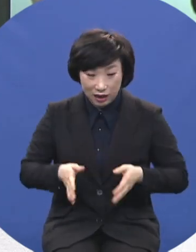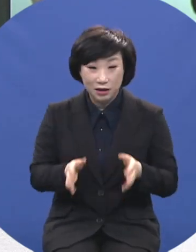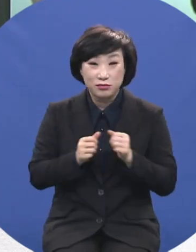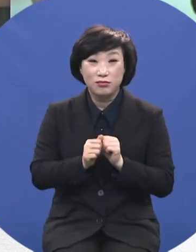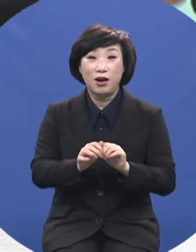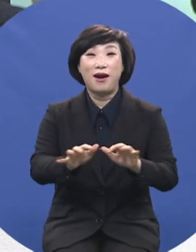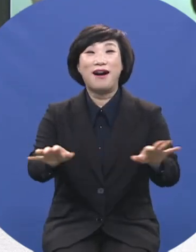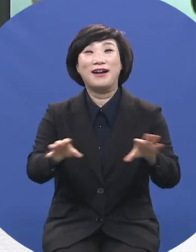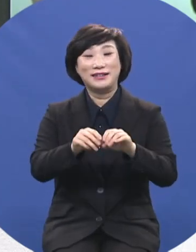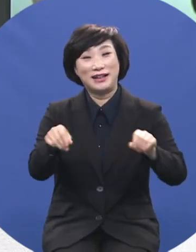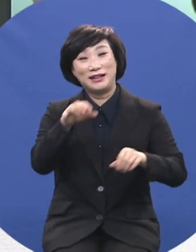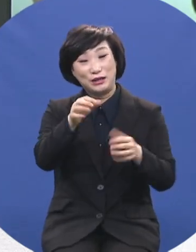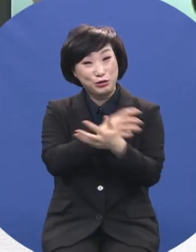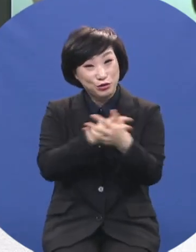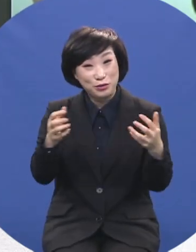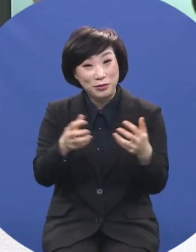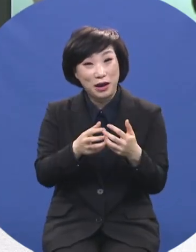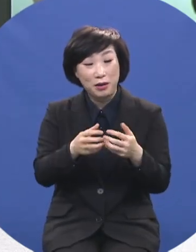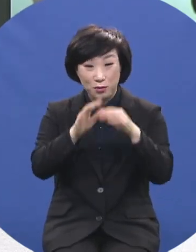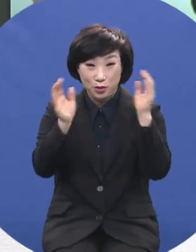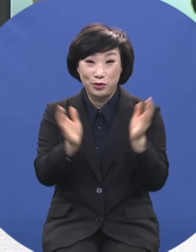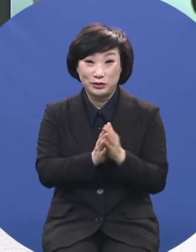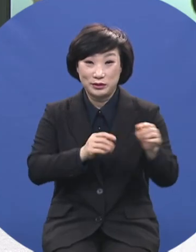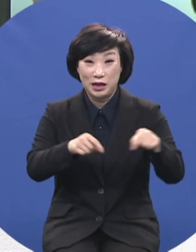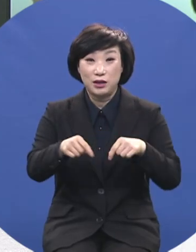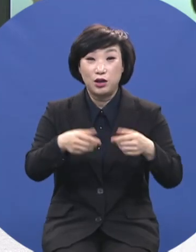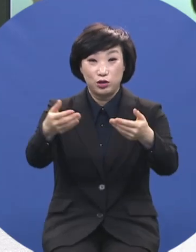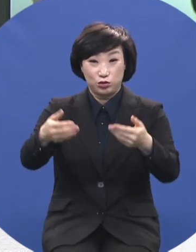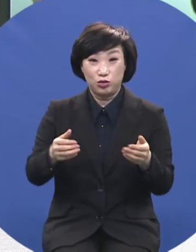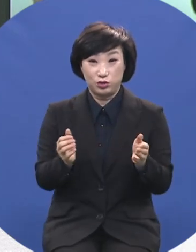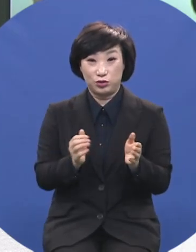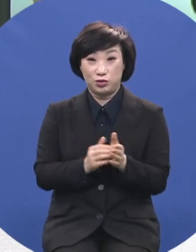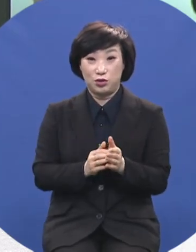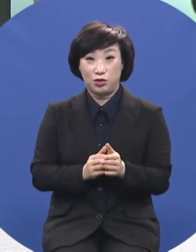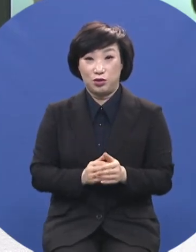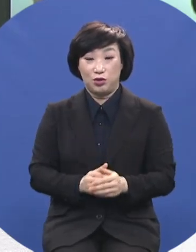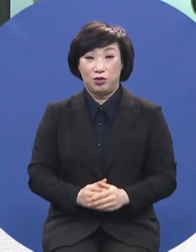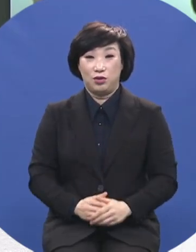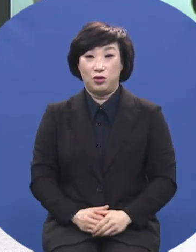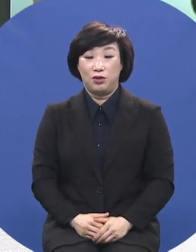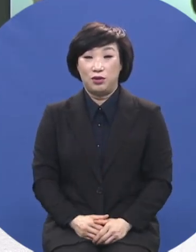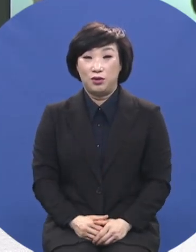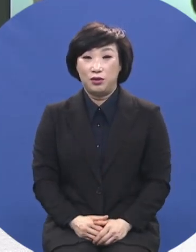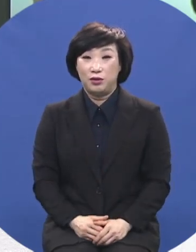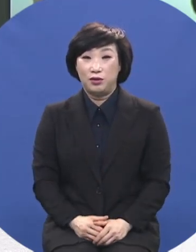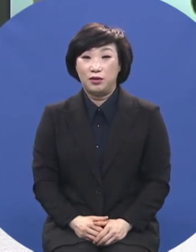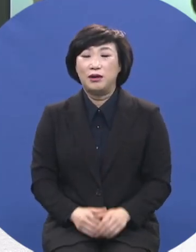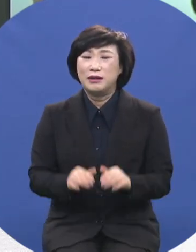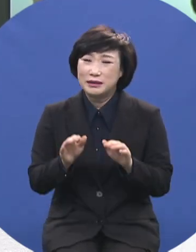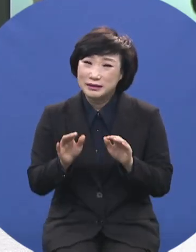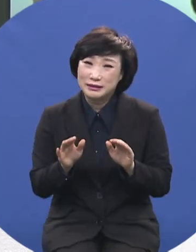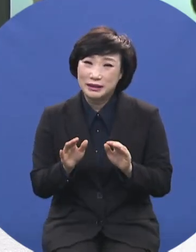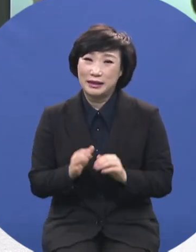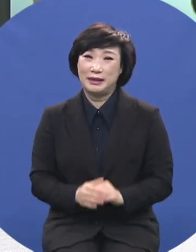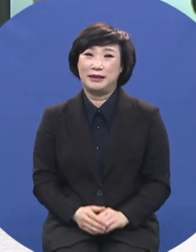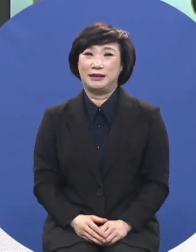번성해서 땅에 충만해. 다 다스려. 이렇게 말씀하셨다 이 말이오. 그런데